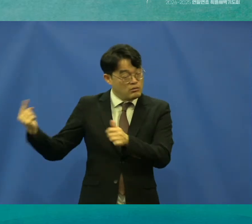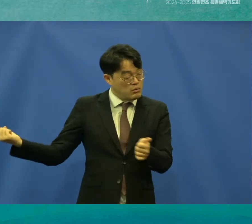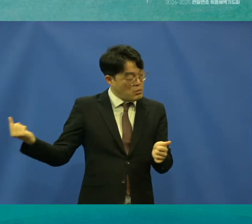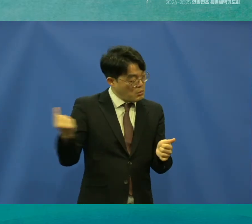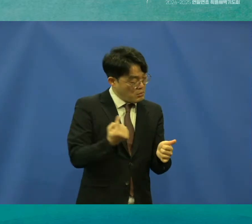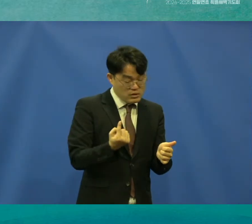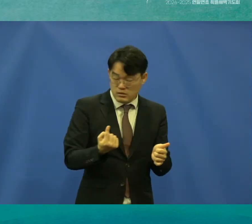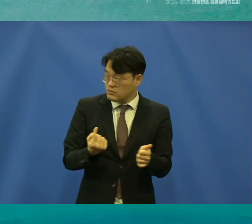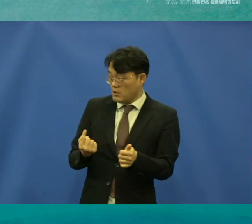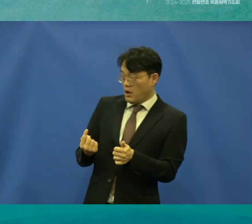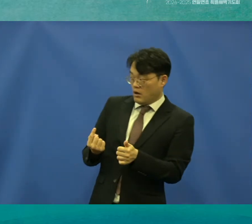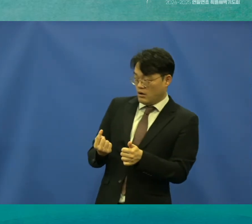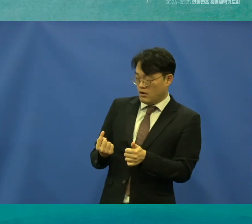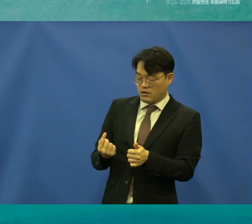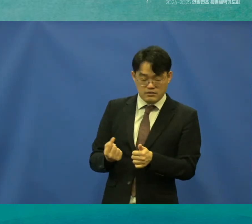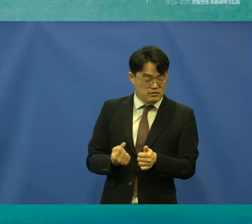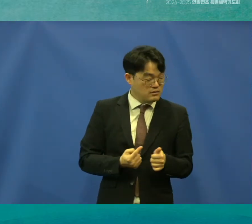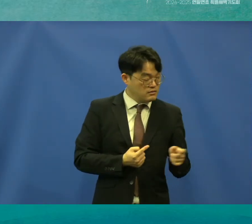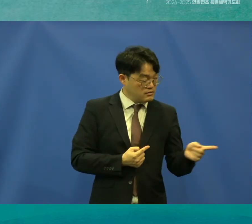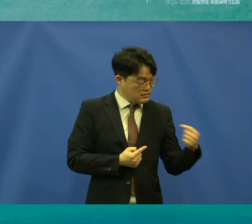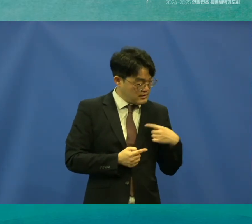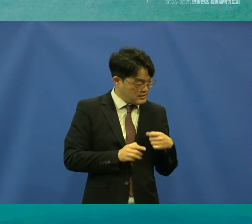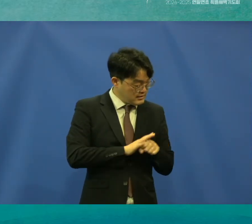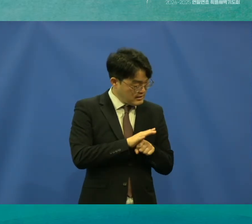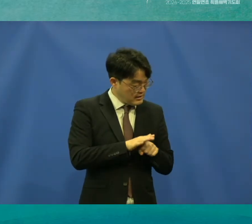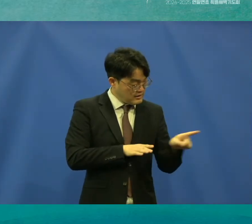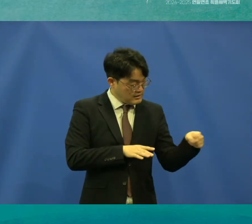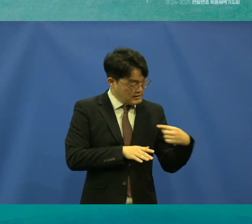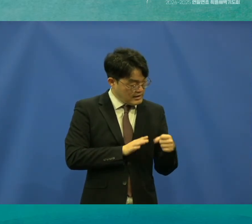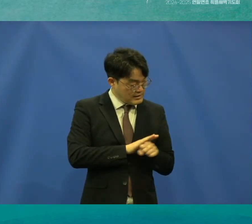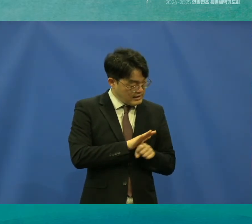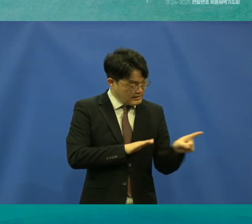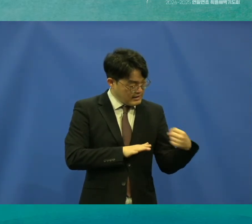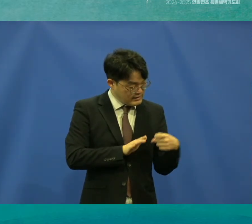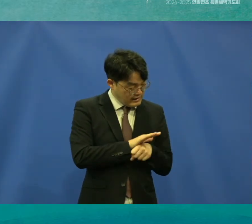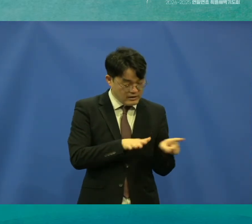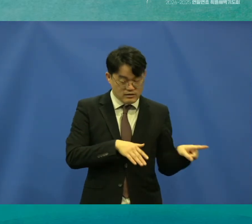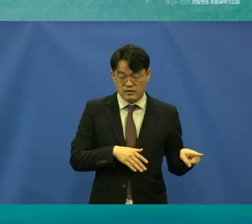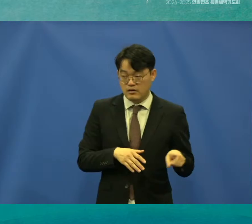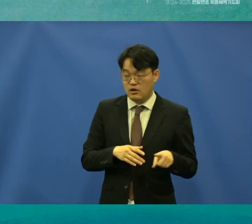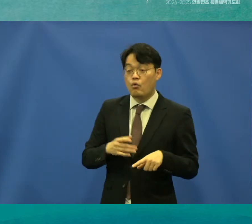개미 같은 소리로 주님이 하십니다.